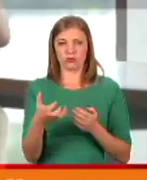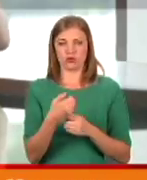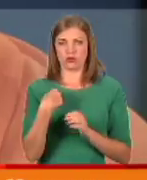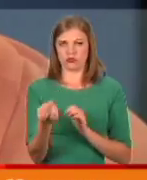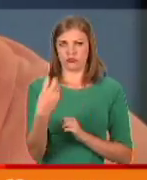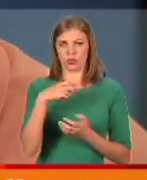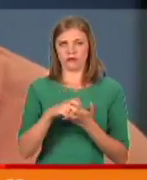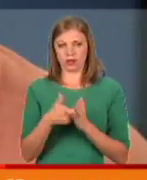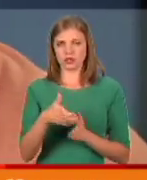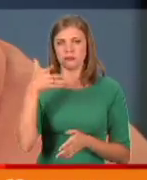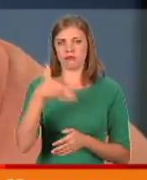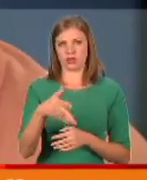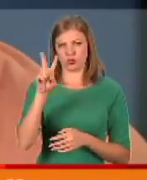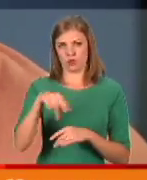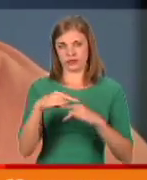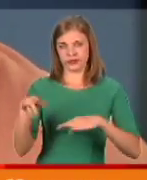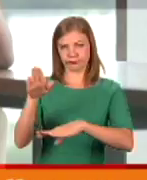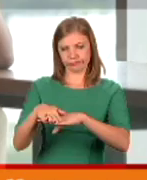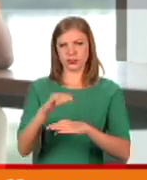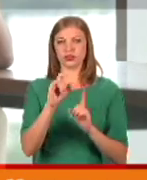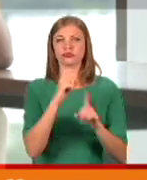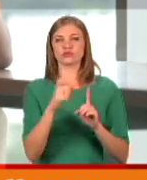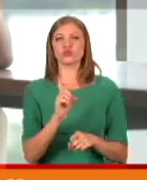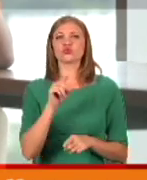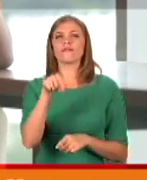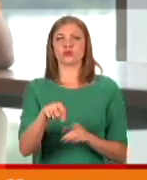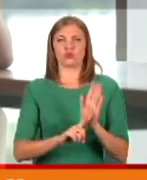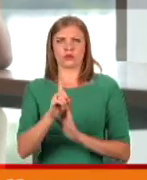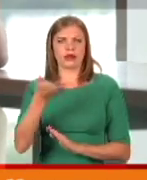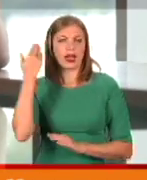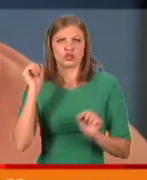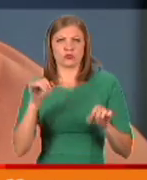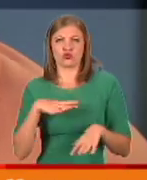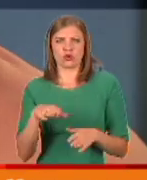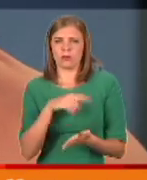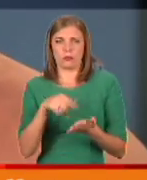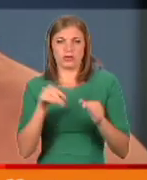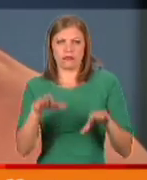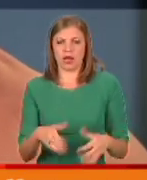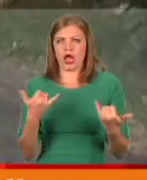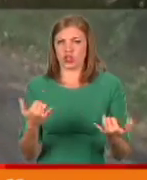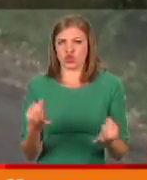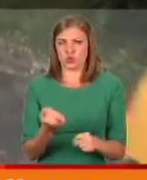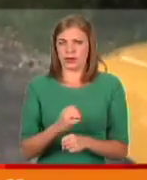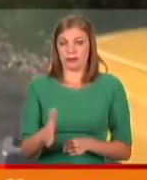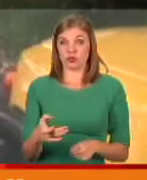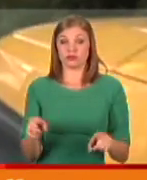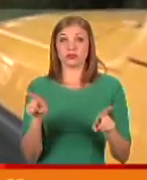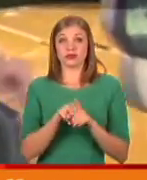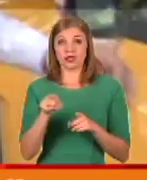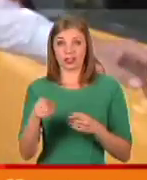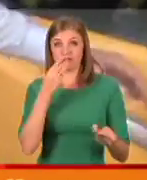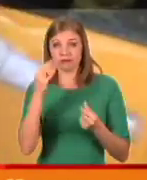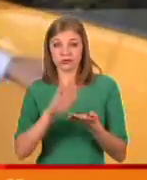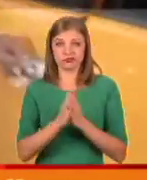кабінет, кидали 5 тисяч доларів на стіл і кричали, що ви тут розвели. Раніше можна було вирішити питання, а тепер нічого не працює. З такими